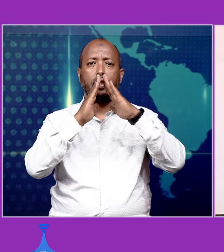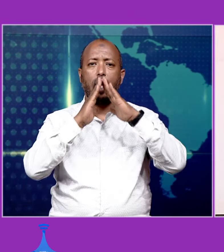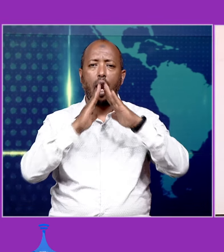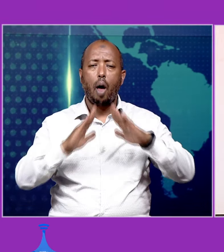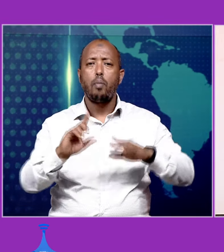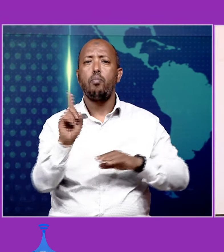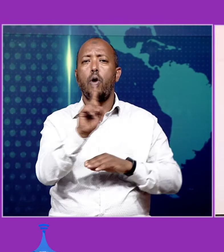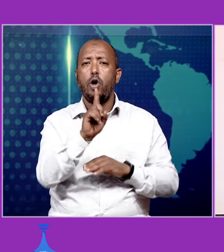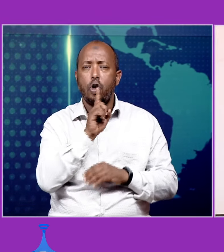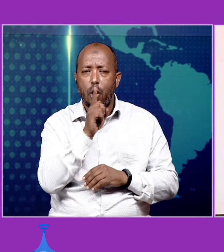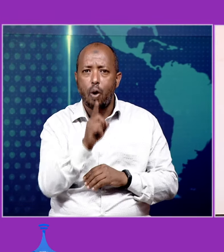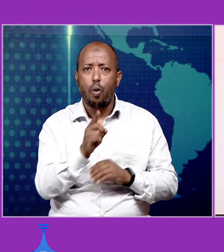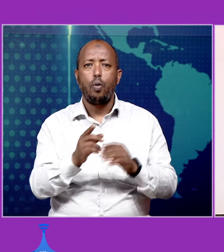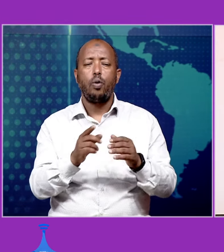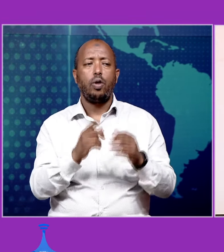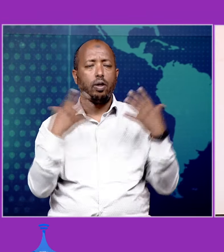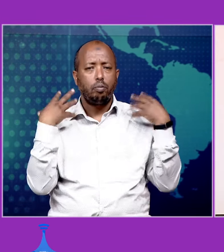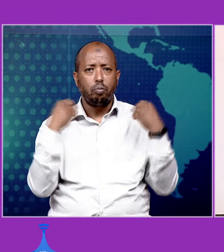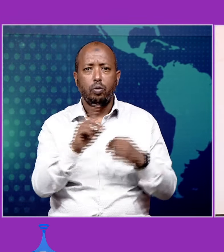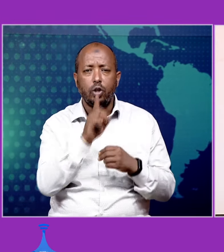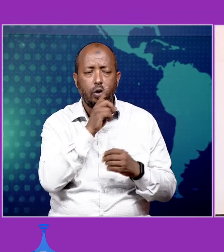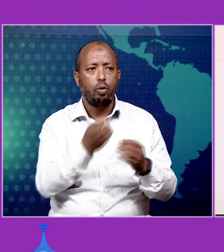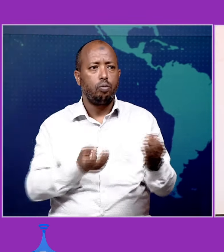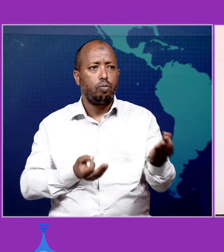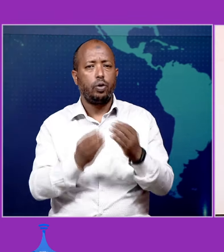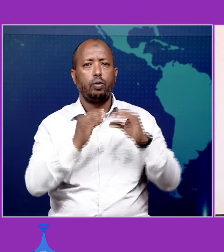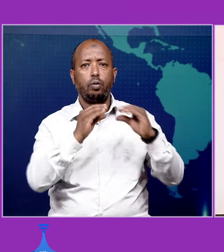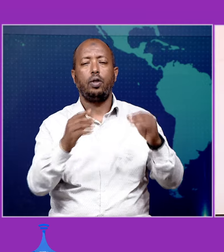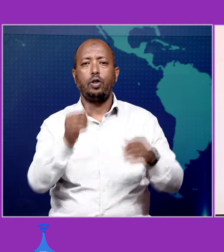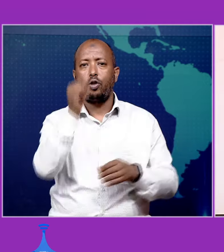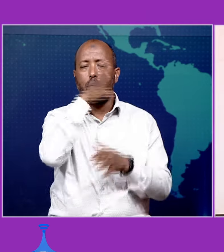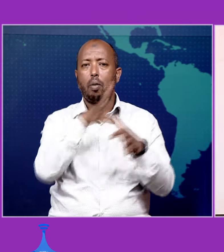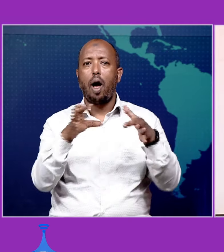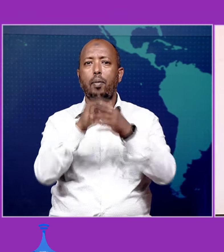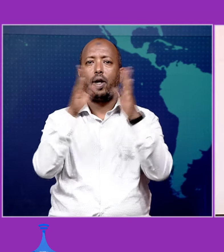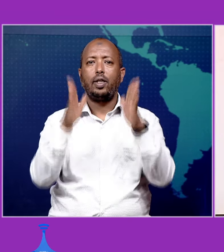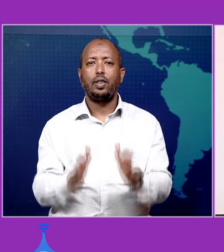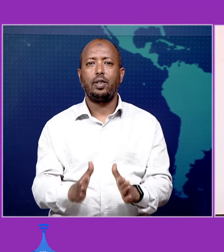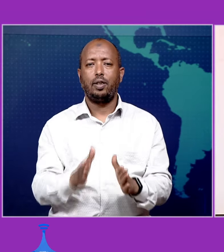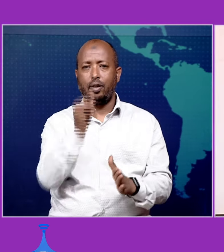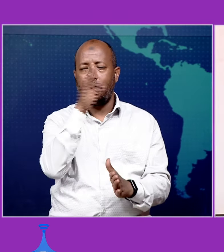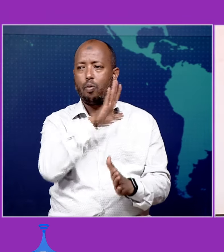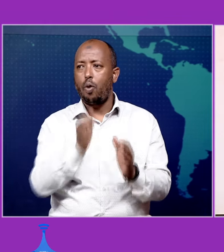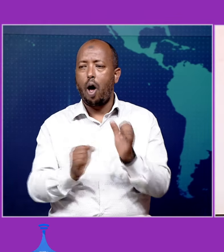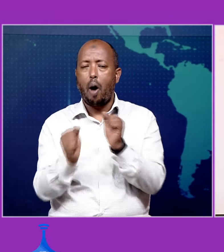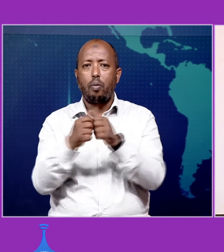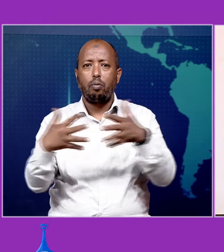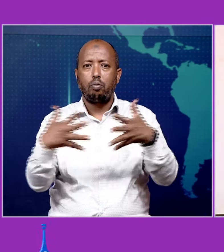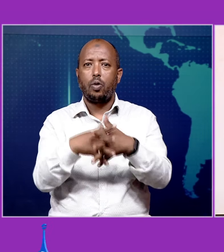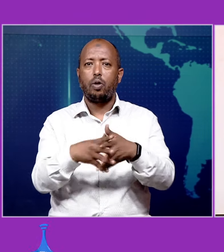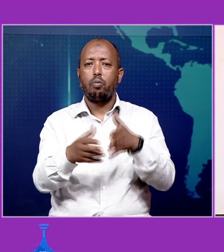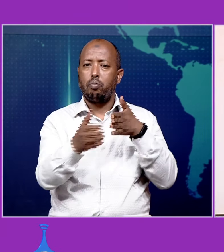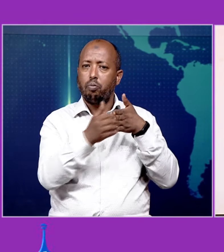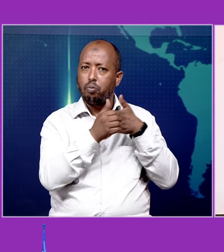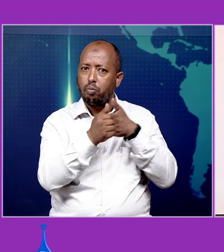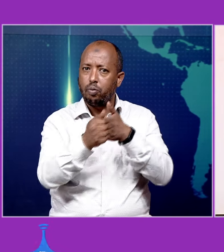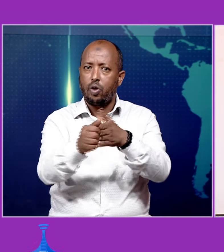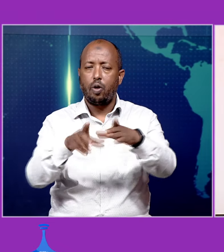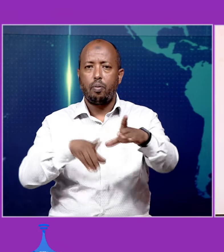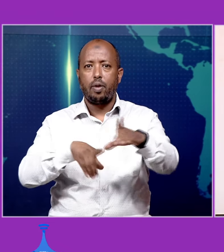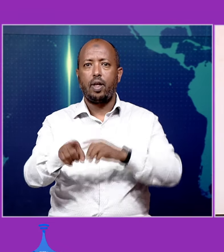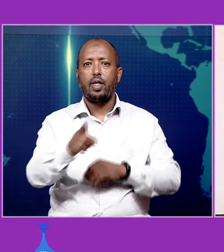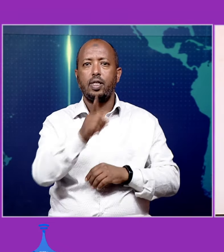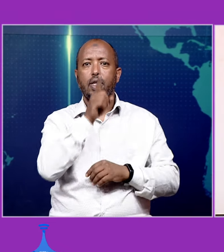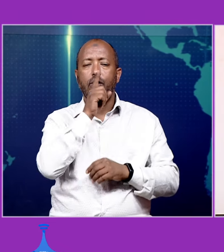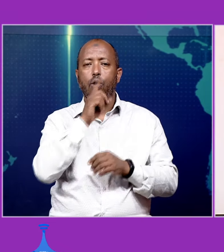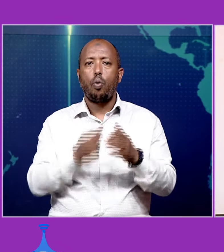በማስረዳት ከማህበረሰቡ ጋር ተቀራቅለው ማህበራዊ ህይወታቸውን እንዲመሩ ከጸጥታ መዋቅሩ ጋር